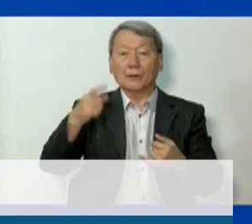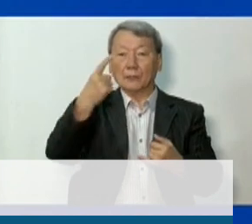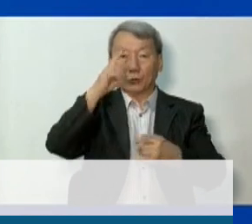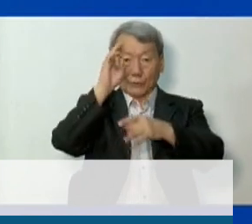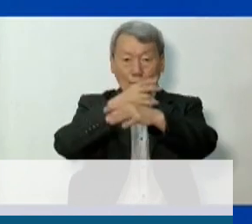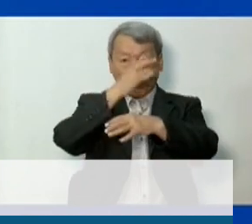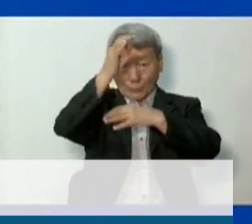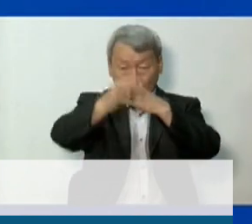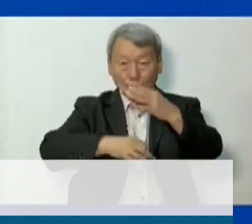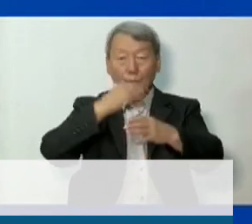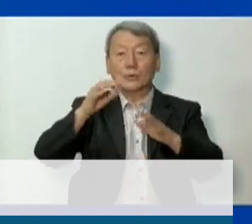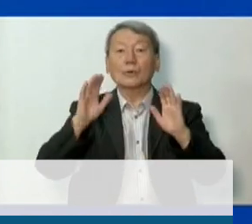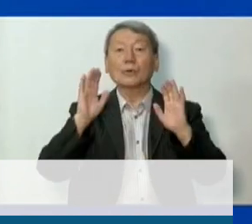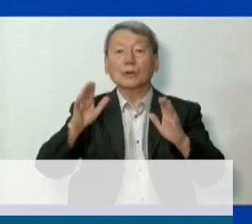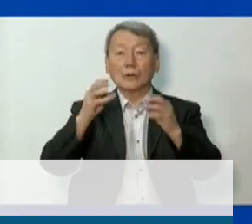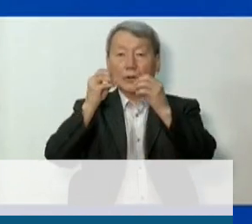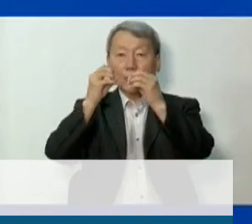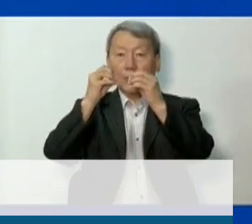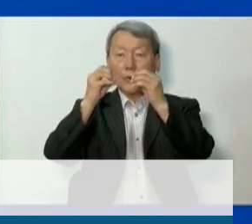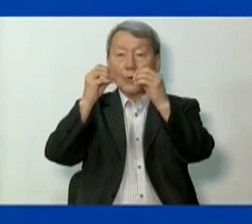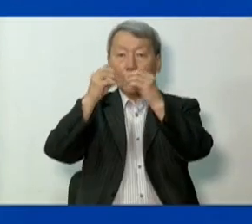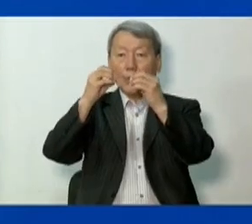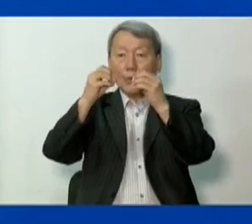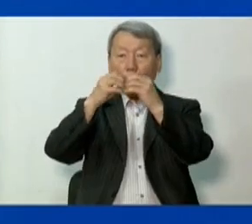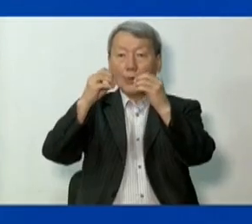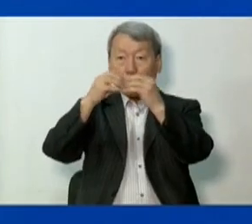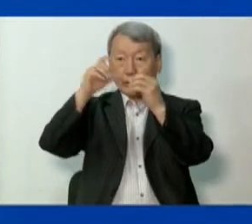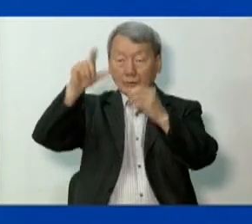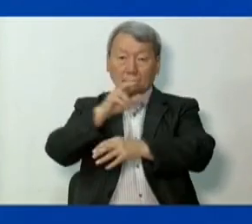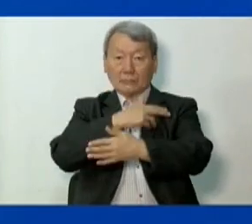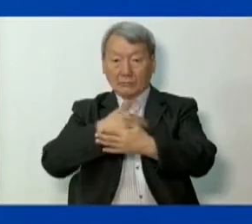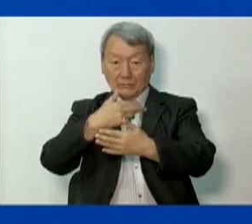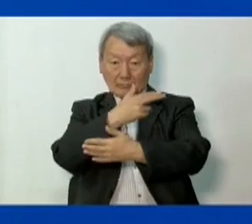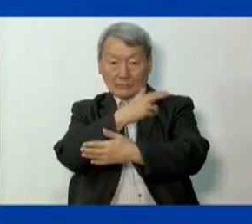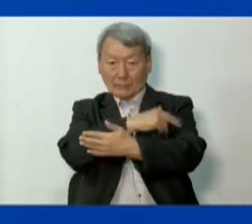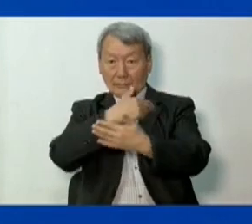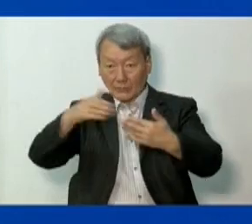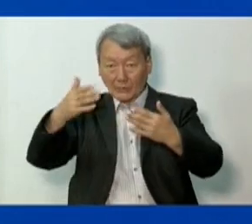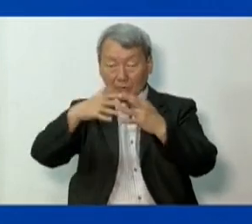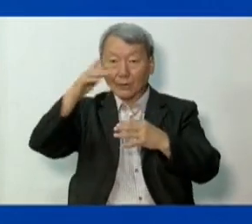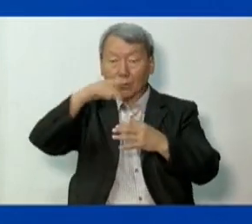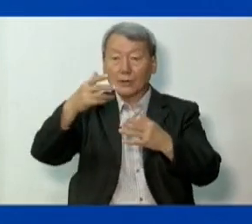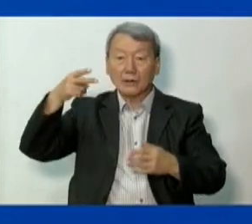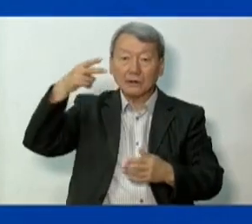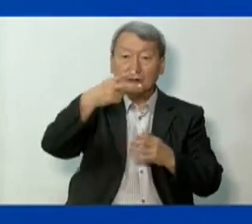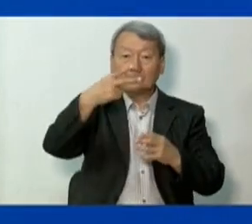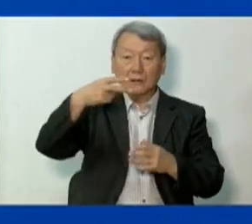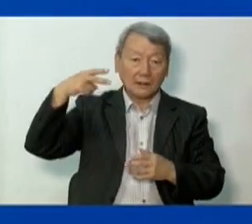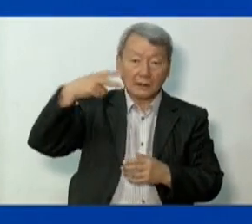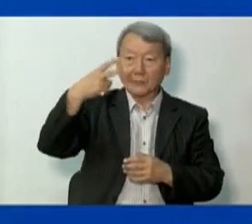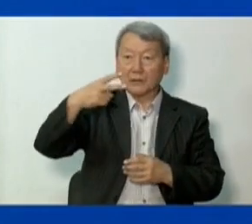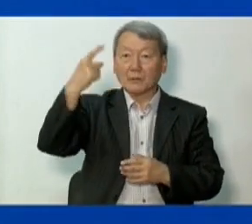Бир суткада ичинде жалпысынан 10 бейтап оорукандан чыгарылды. Жалпы айыгып чыккандардын саны